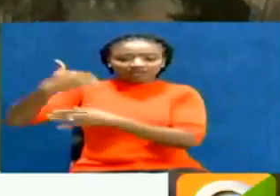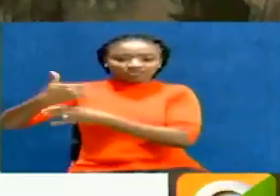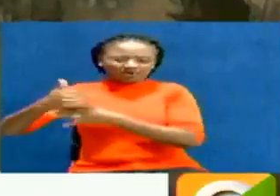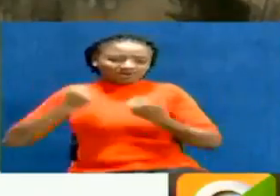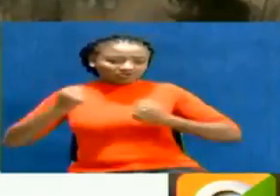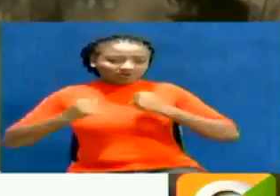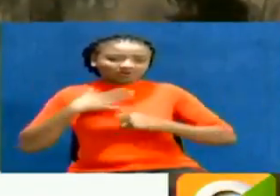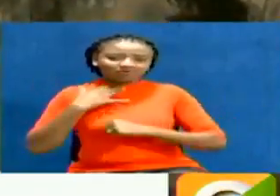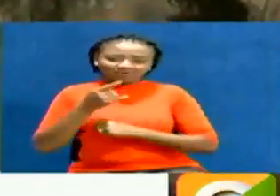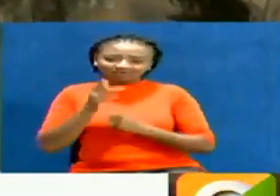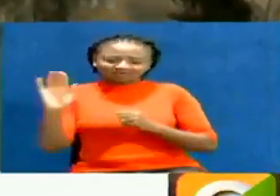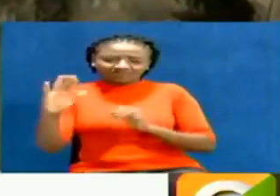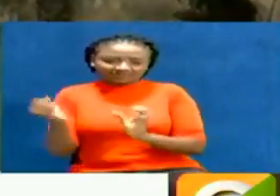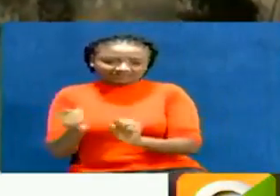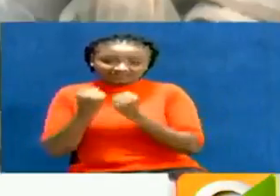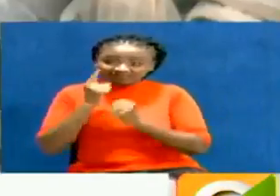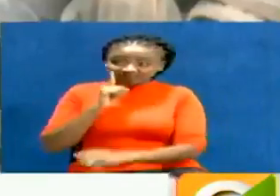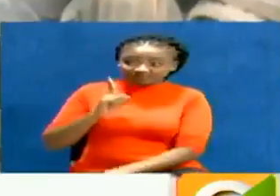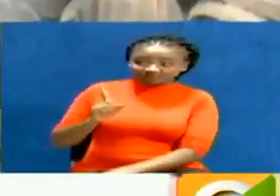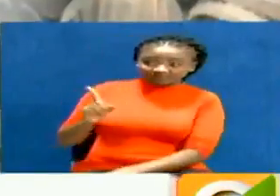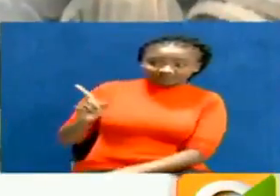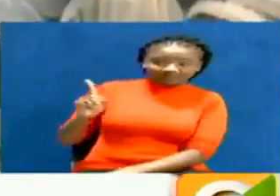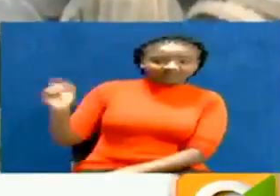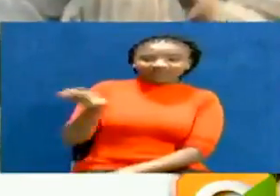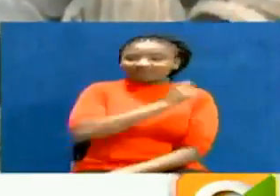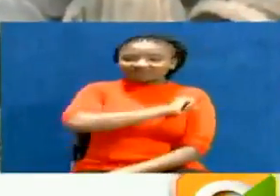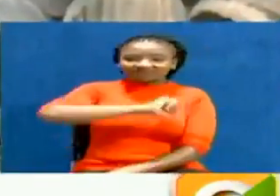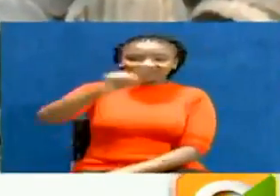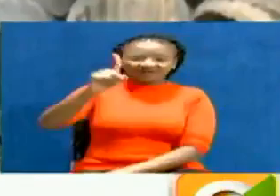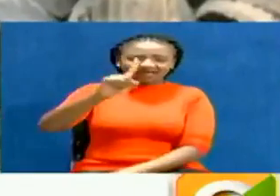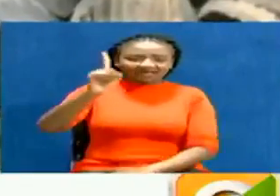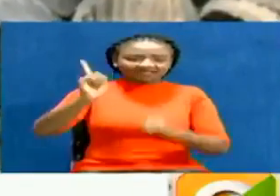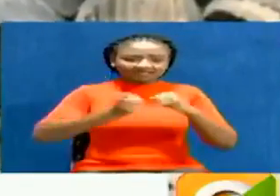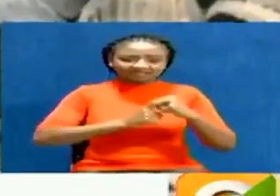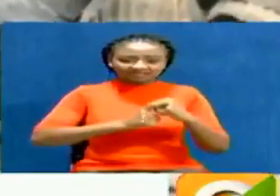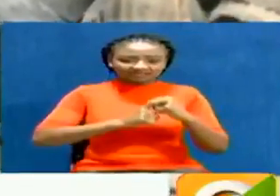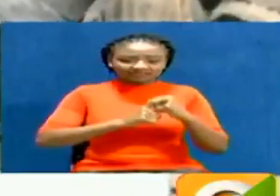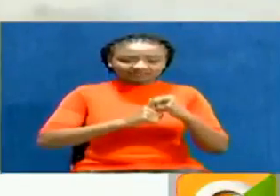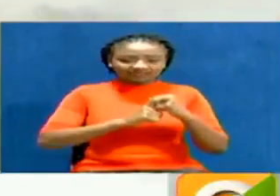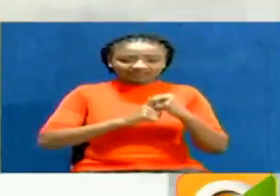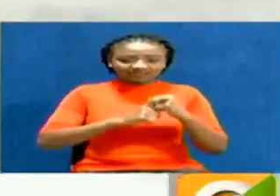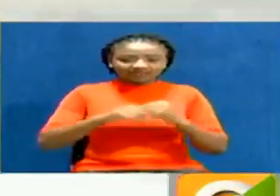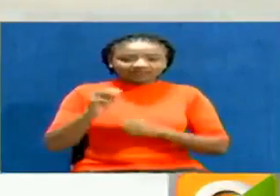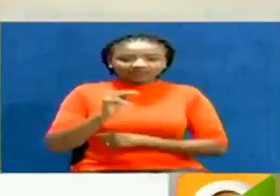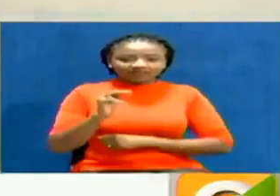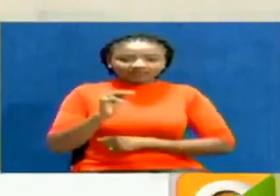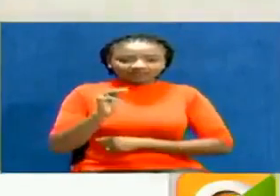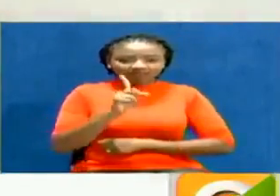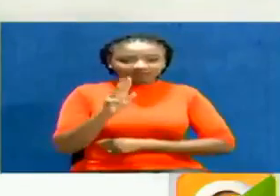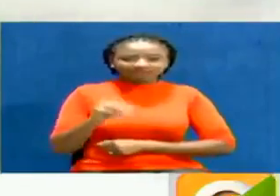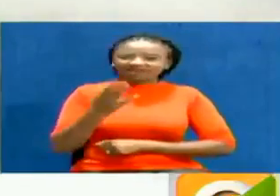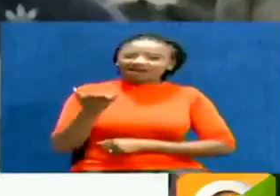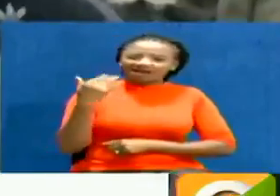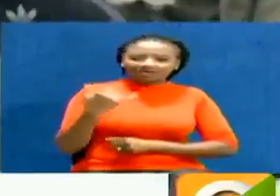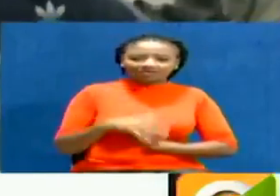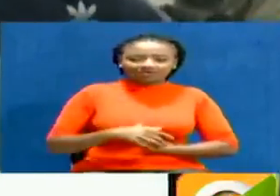wengine kutafuta maeneo salama. Volkano hiyo iliyo mbali wa maili 6 kutoka mji wa Goma ililipuka tu mara ya mwisho mwaka